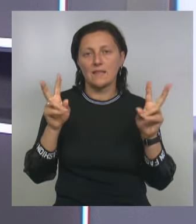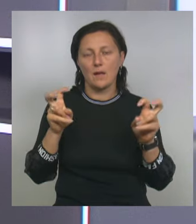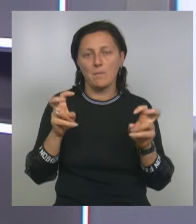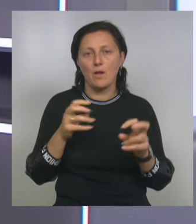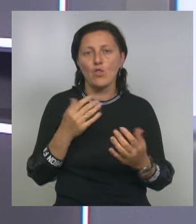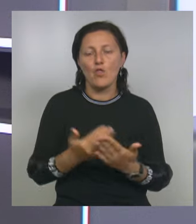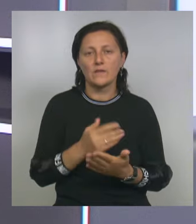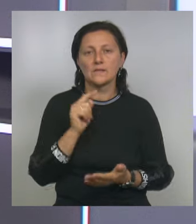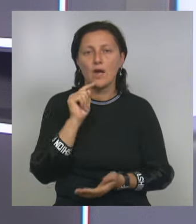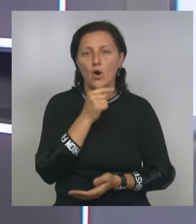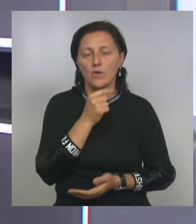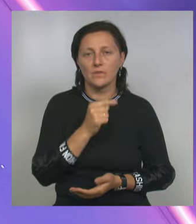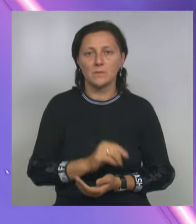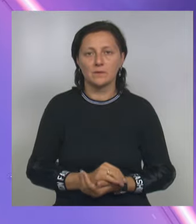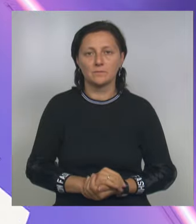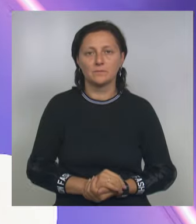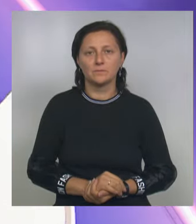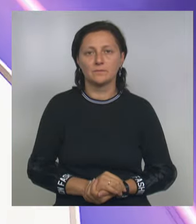новостях экономики с Алексеем Ерофеевым.